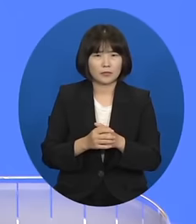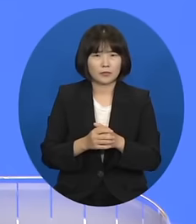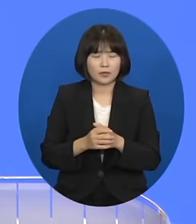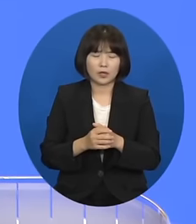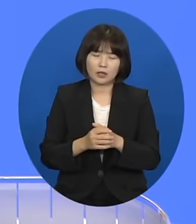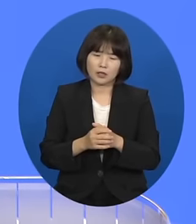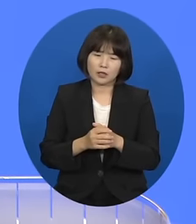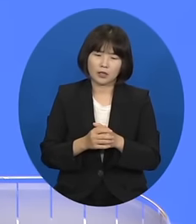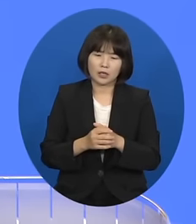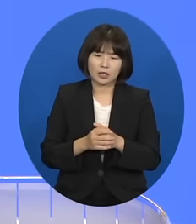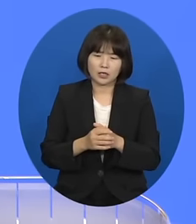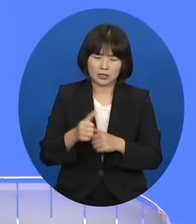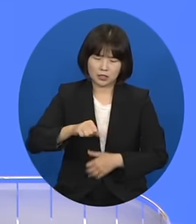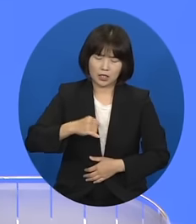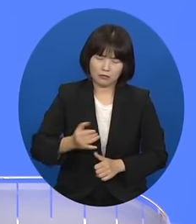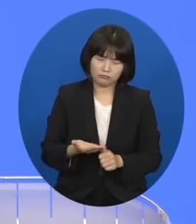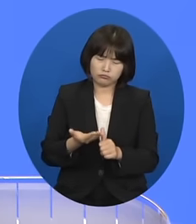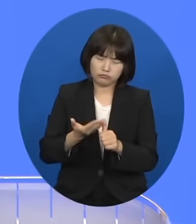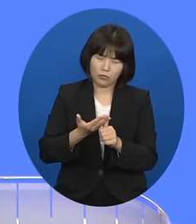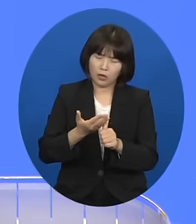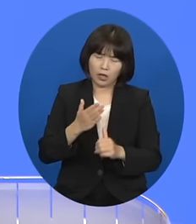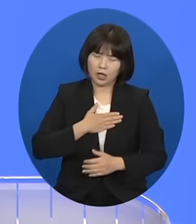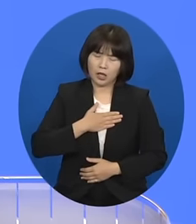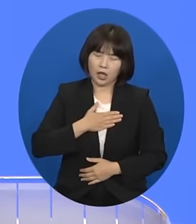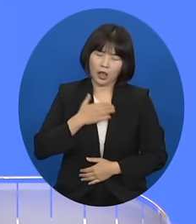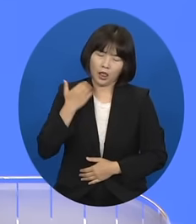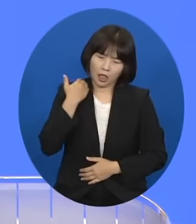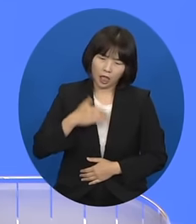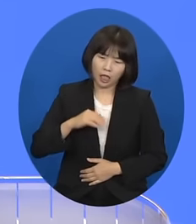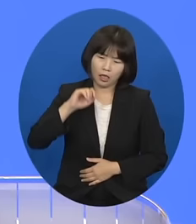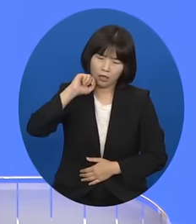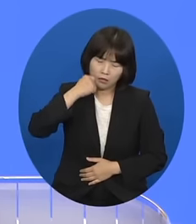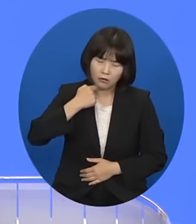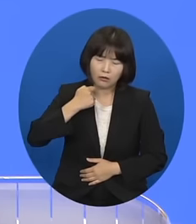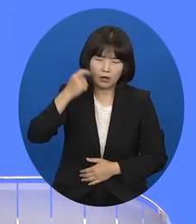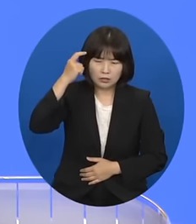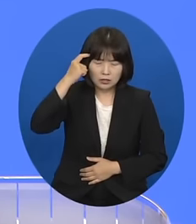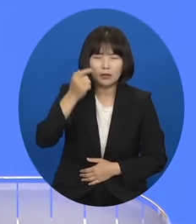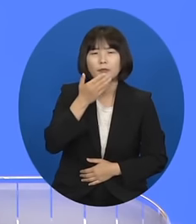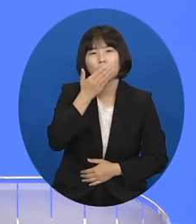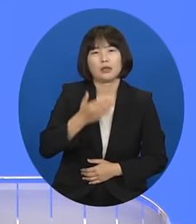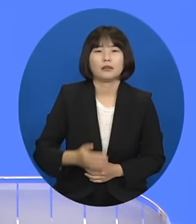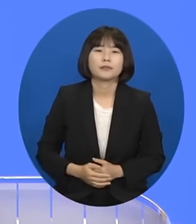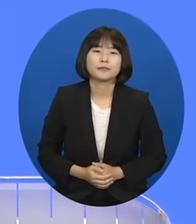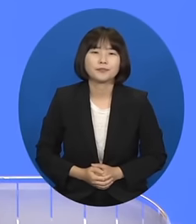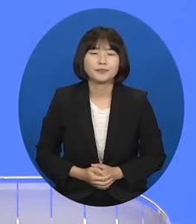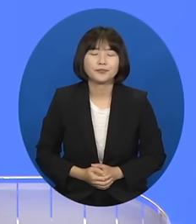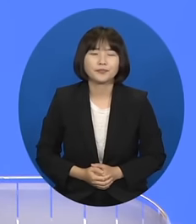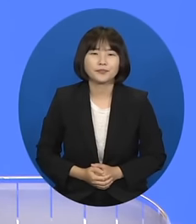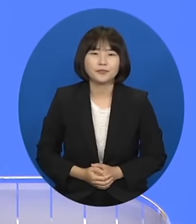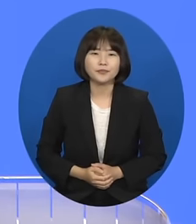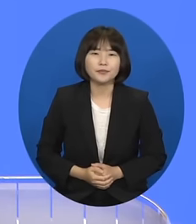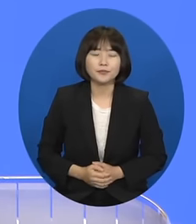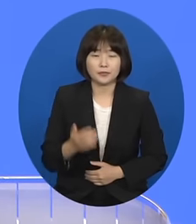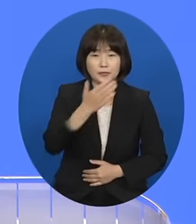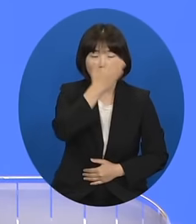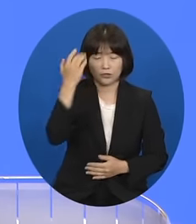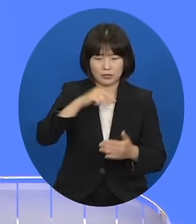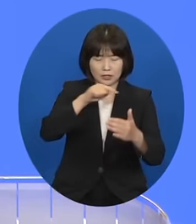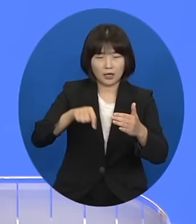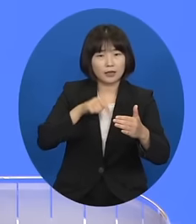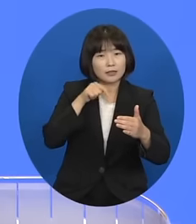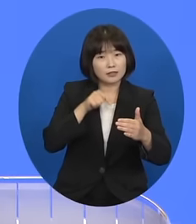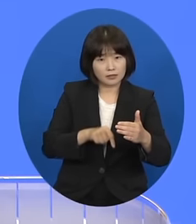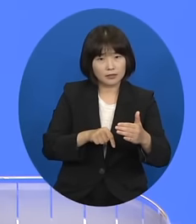거는 나는 안 될 것 같아 라고 인식을 심어줄 수 있다는 겁니다. 그러니까 청년들 안에, 젊은 세대